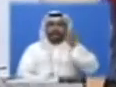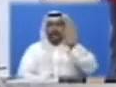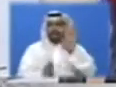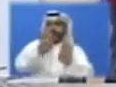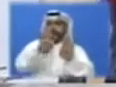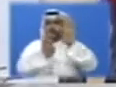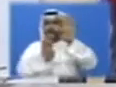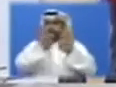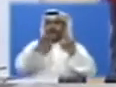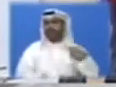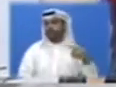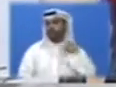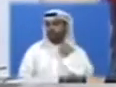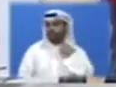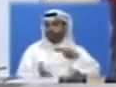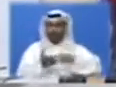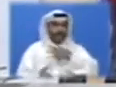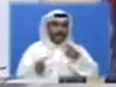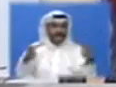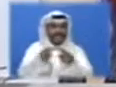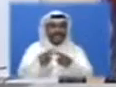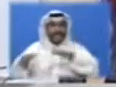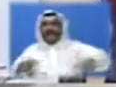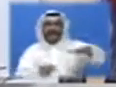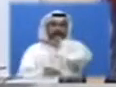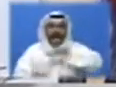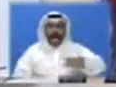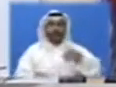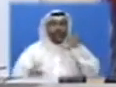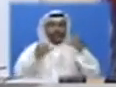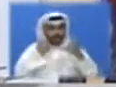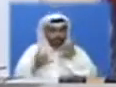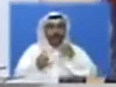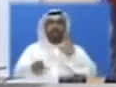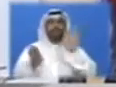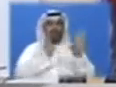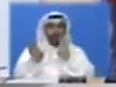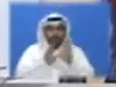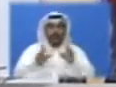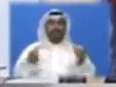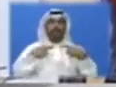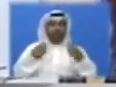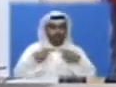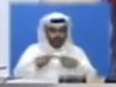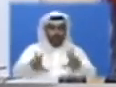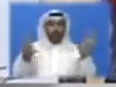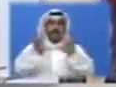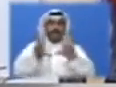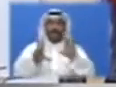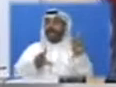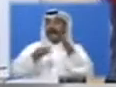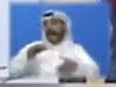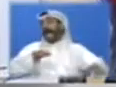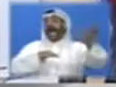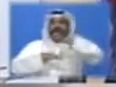علوم ومجالات وآليات الإدارة العامة ووسائل الاتصال ونظم تكنولوجيا المعلومات، بل تخطي